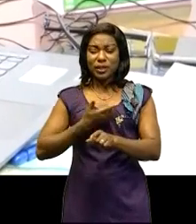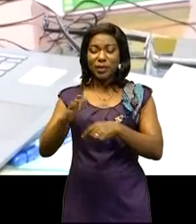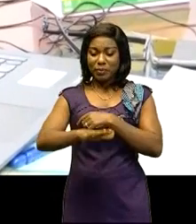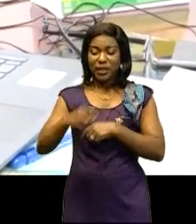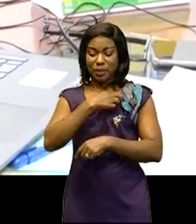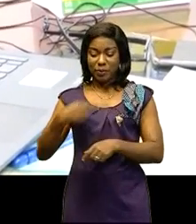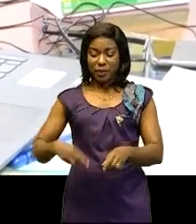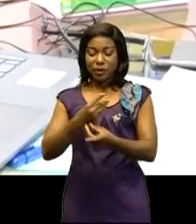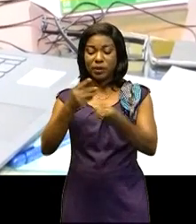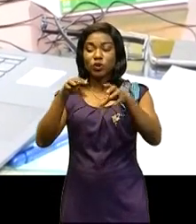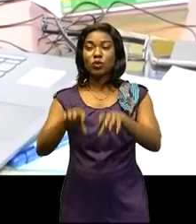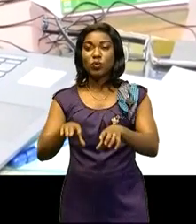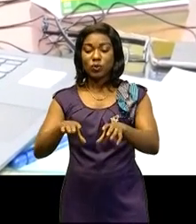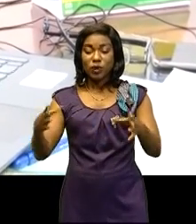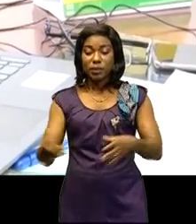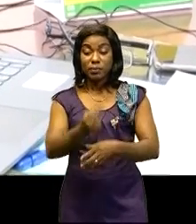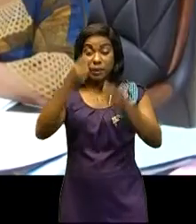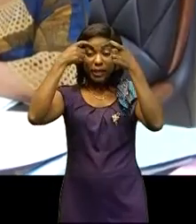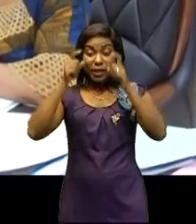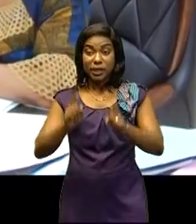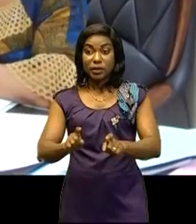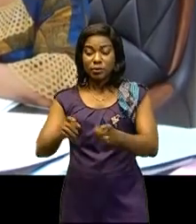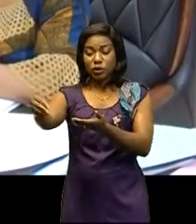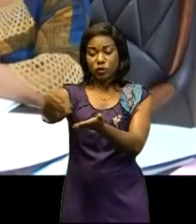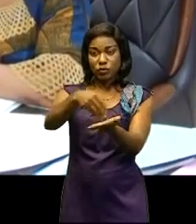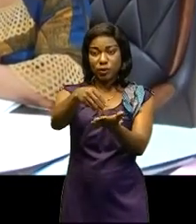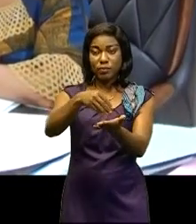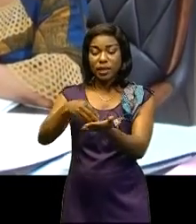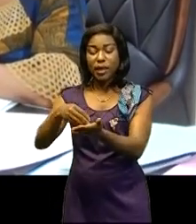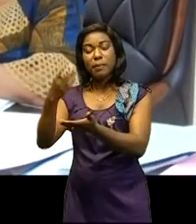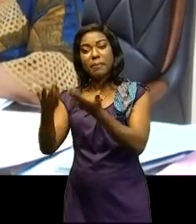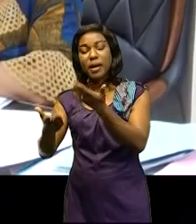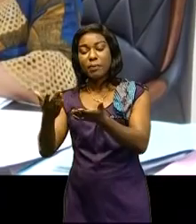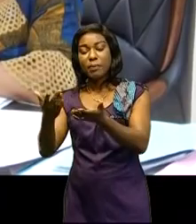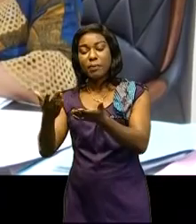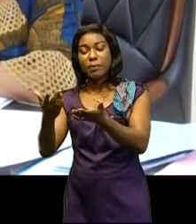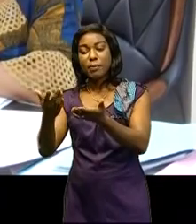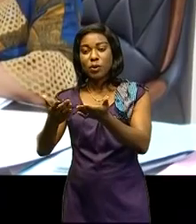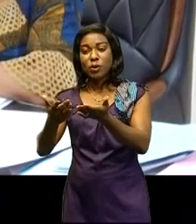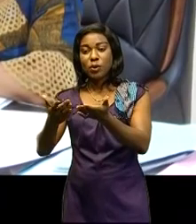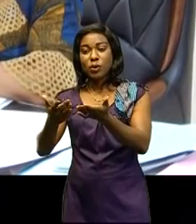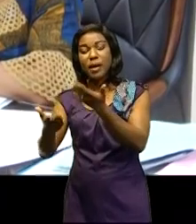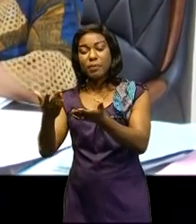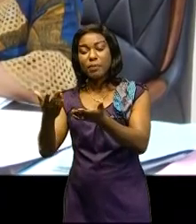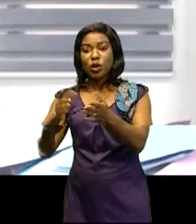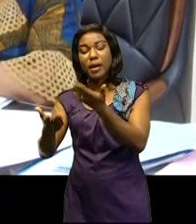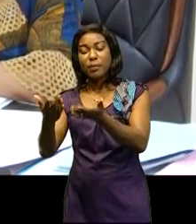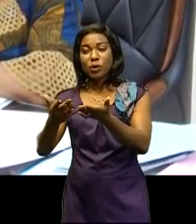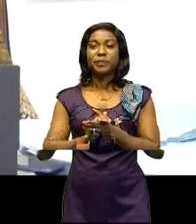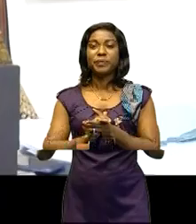Congo, ont pris l'engagement de contribuer, conformément aux mandats environnementaux,